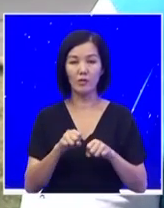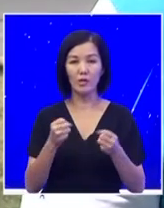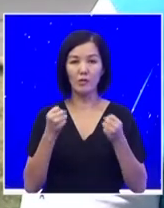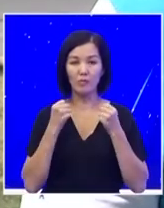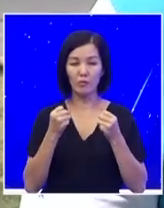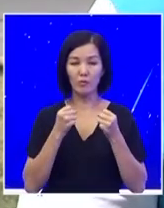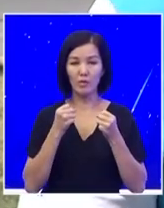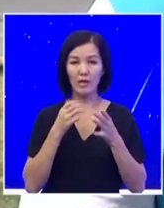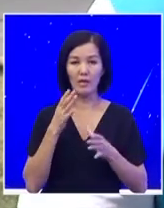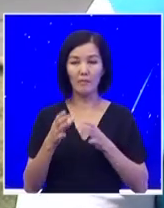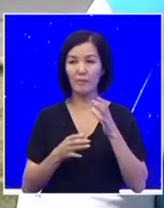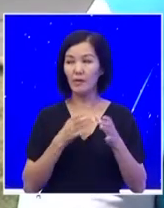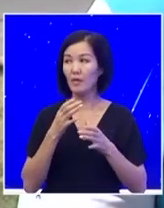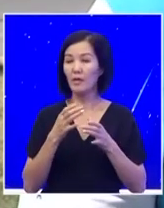әлем